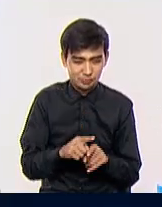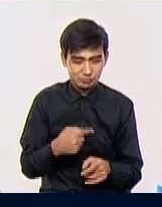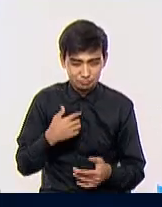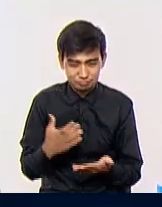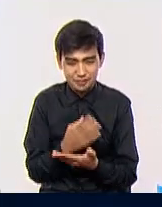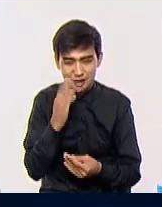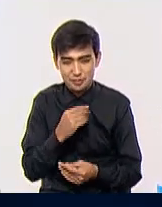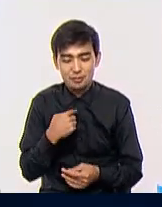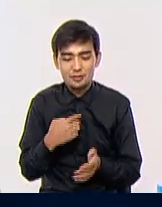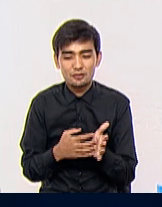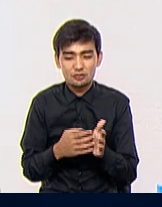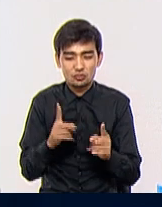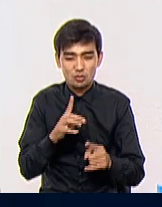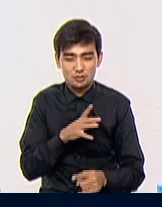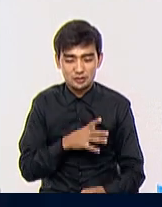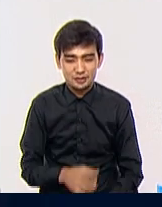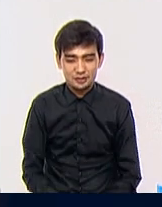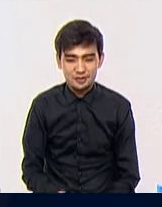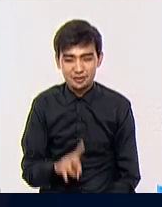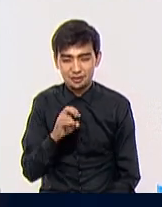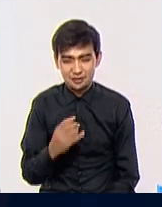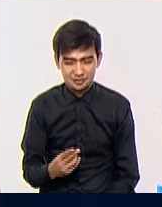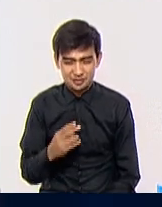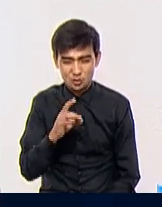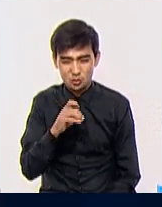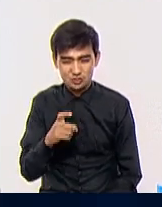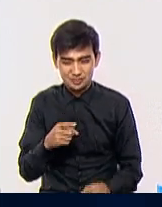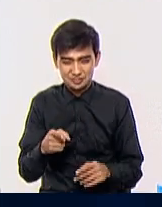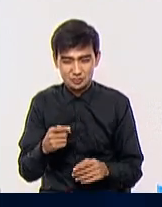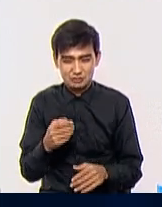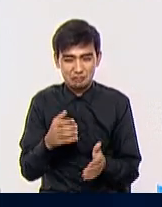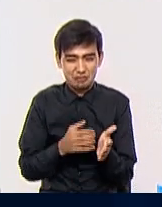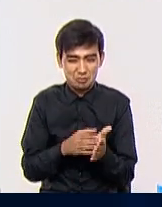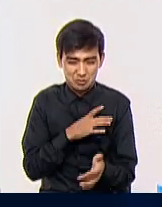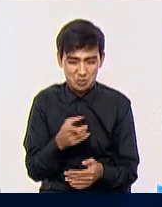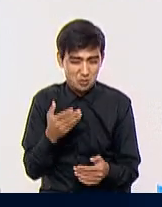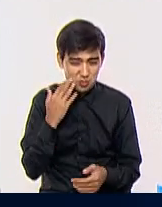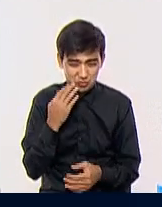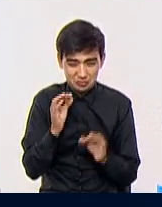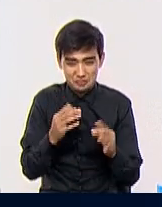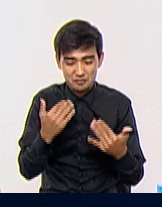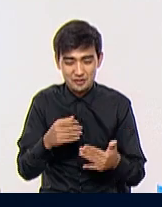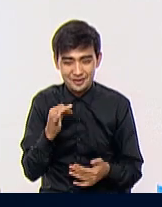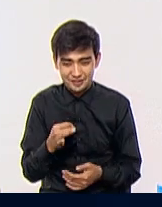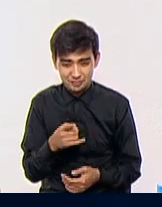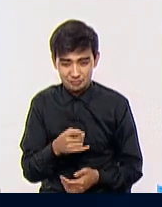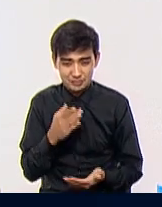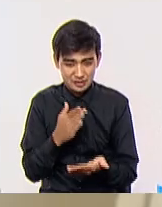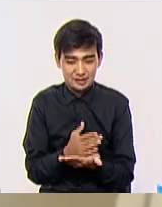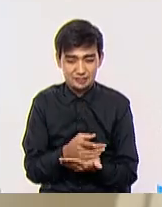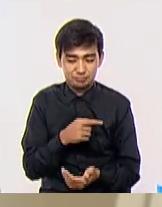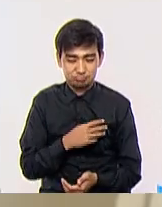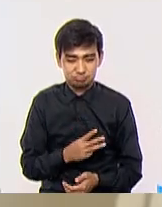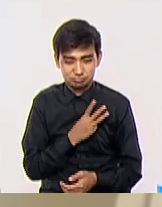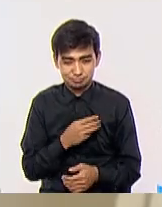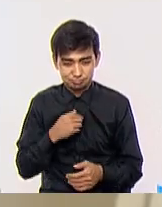не жетпеді? Ұлттық рух жетіспеді деп айта салу оп оңай. Мысалы, салыстырмалы түрде қарасақ, біз